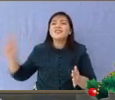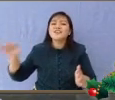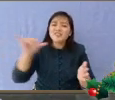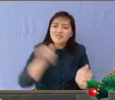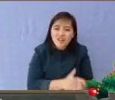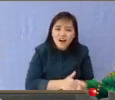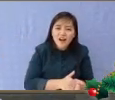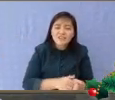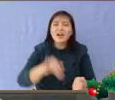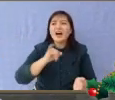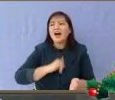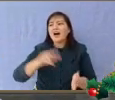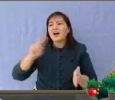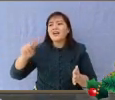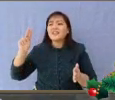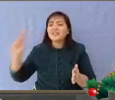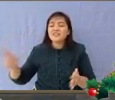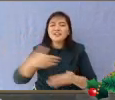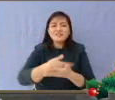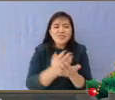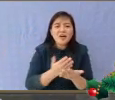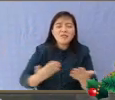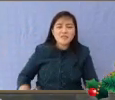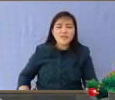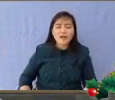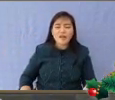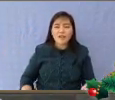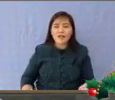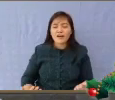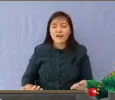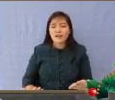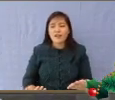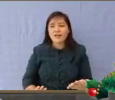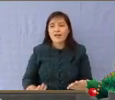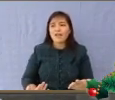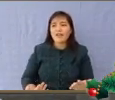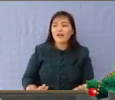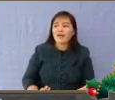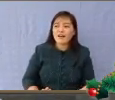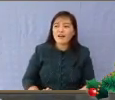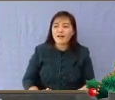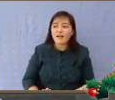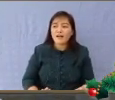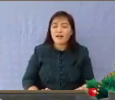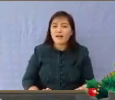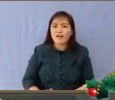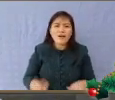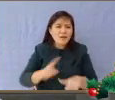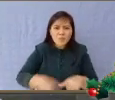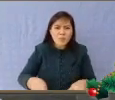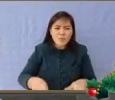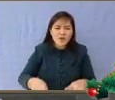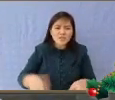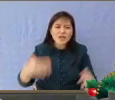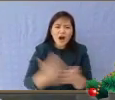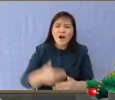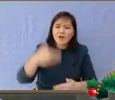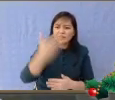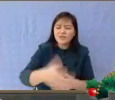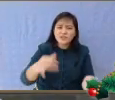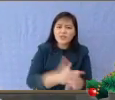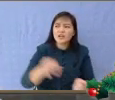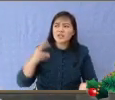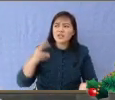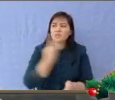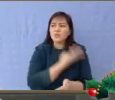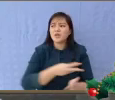Panginoon, ganito po yung aking pangangailangan. And then pagkatapos mong lumuhod, tumayo ka, ikaw